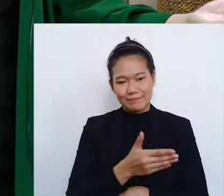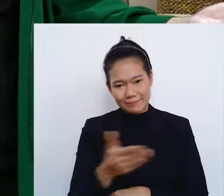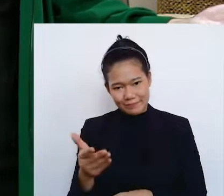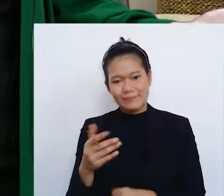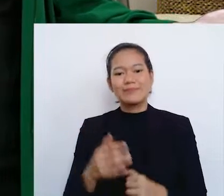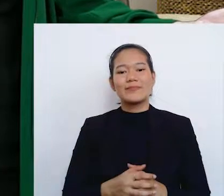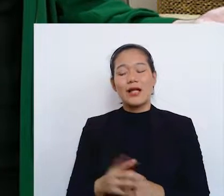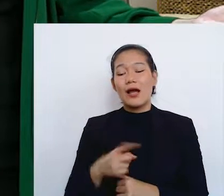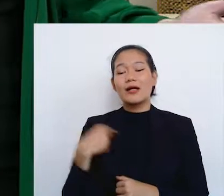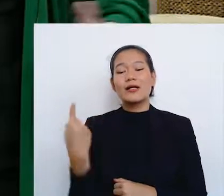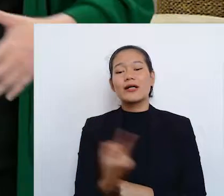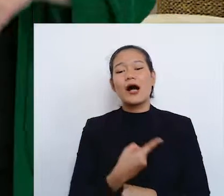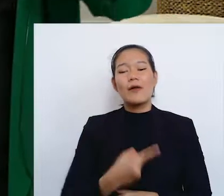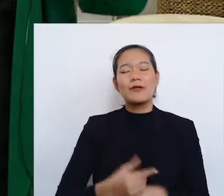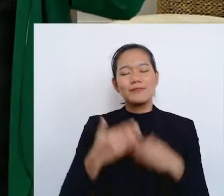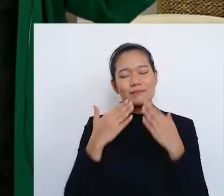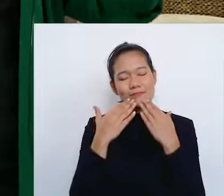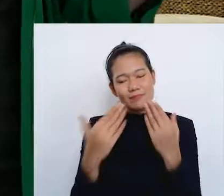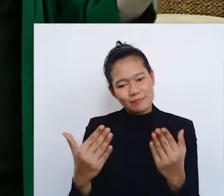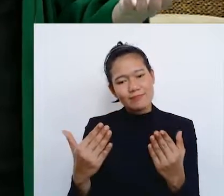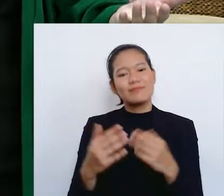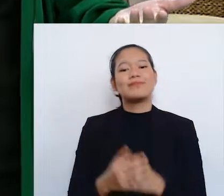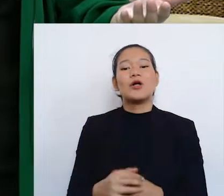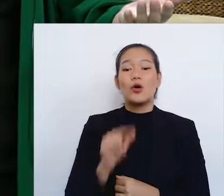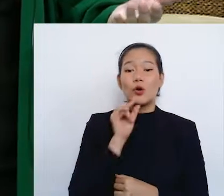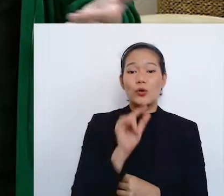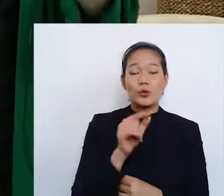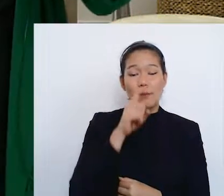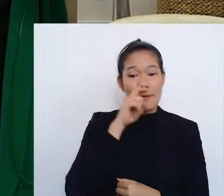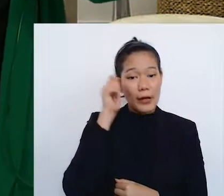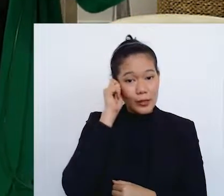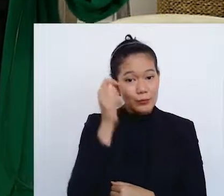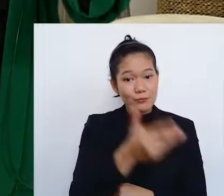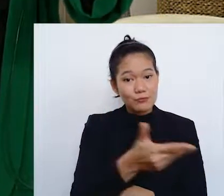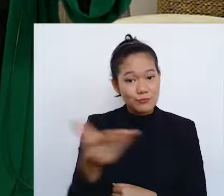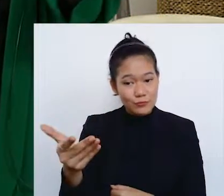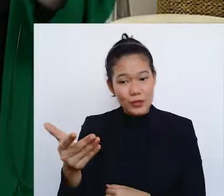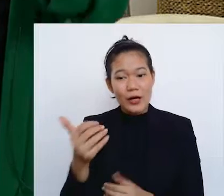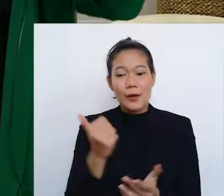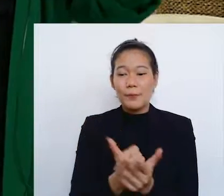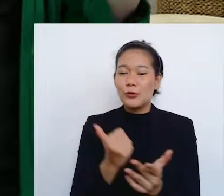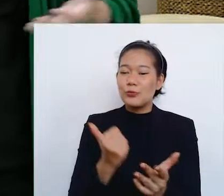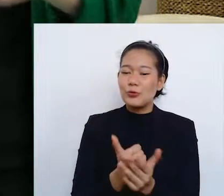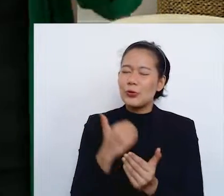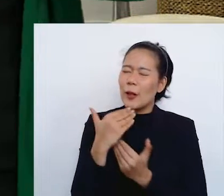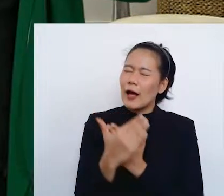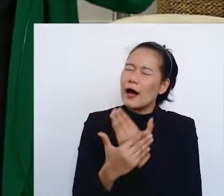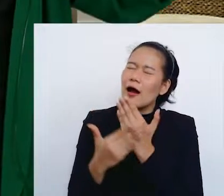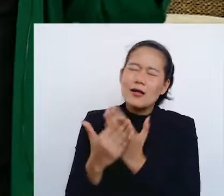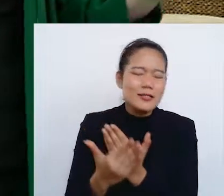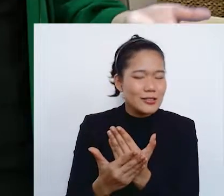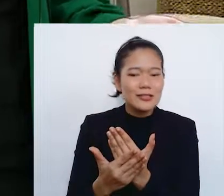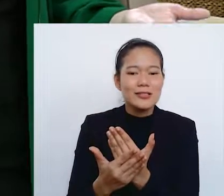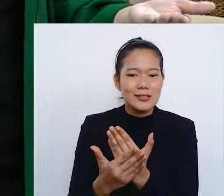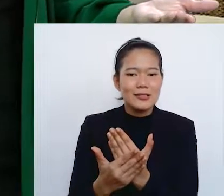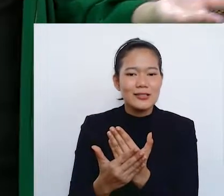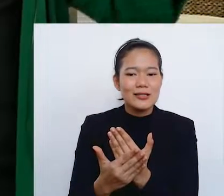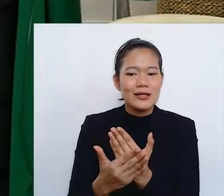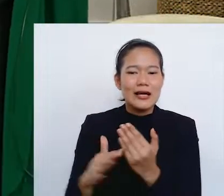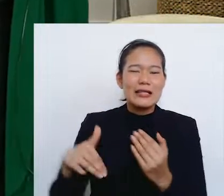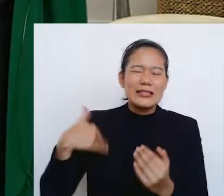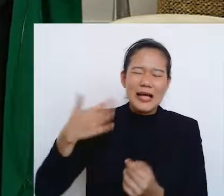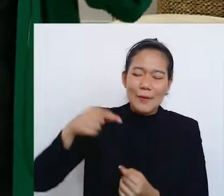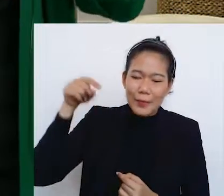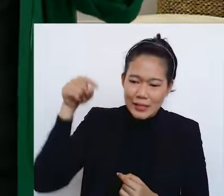lainnya, saudara. Dan kami juga mengucapkan terima kasih untuk Ibu Bapak dengan hati dan kasih yang besar,